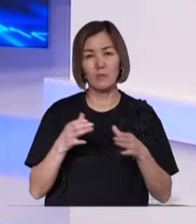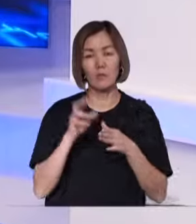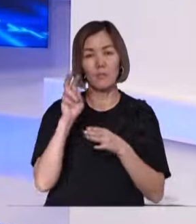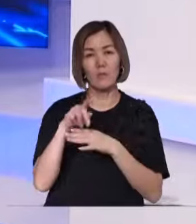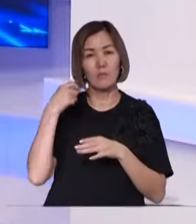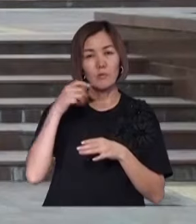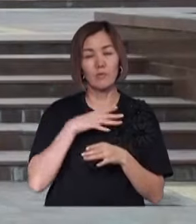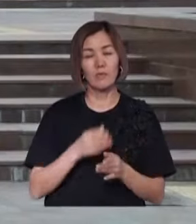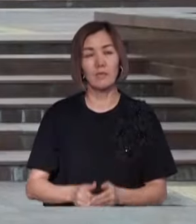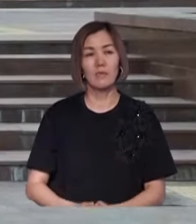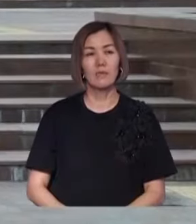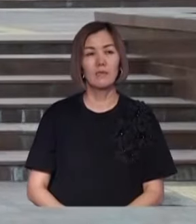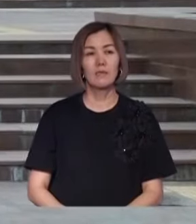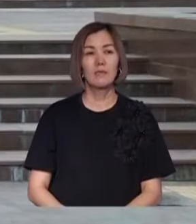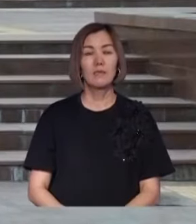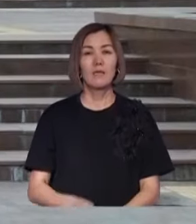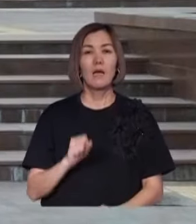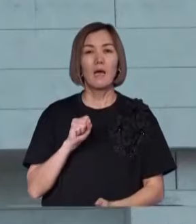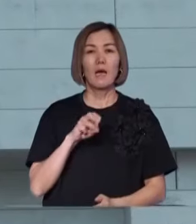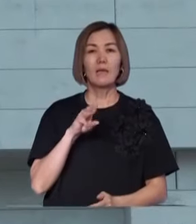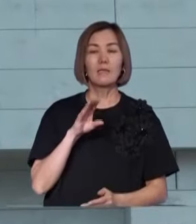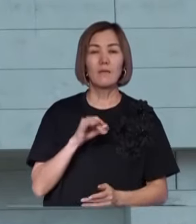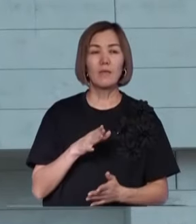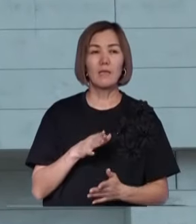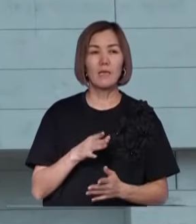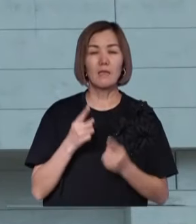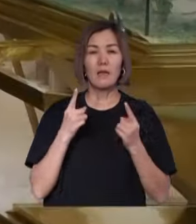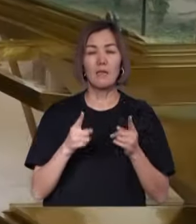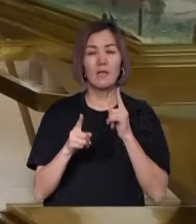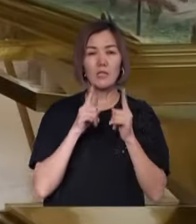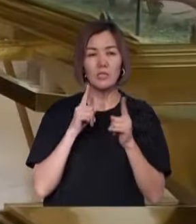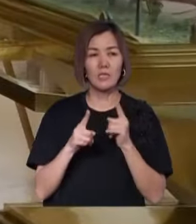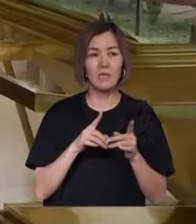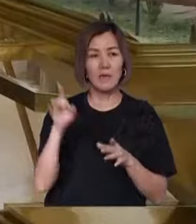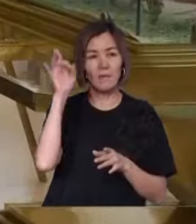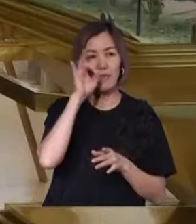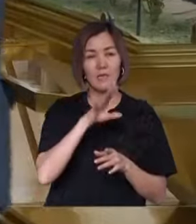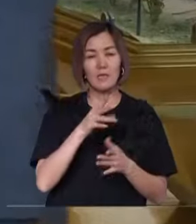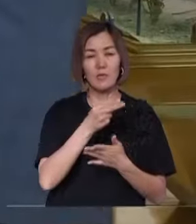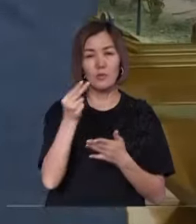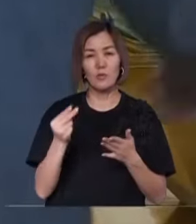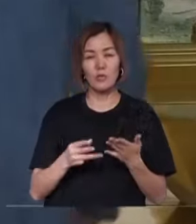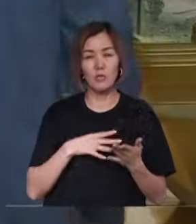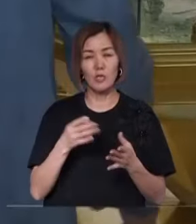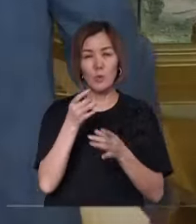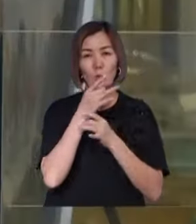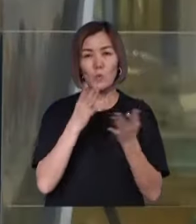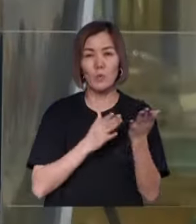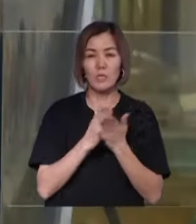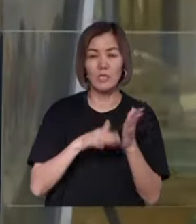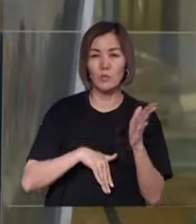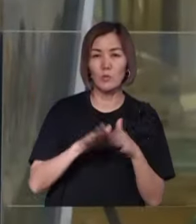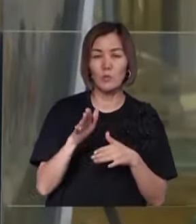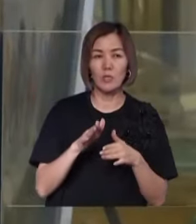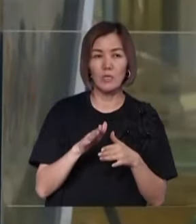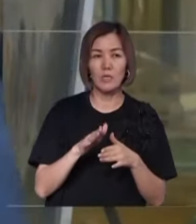қайтты. Атамекен музейінде өткен алқалы басқосуға елге белгілі суретшілер және мәдениет саласының өкілдері